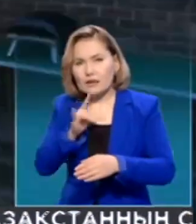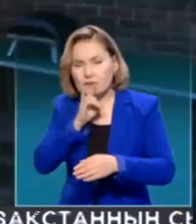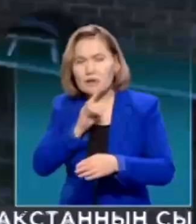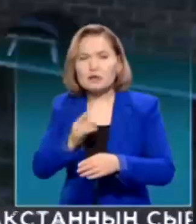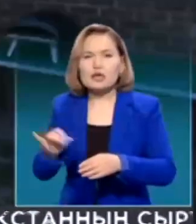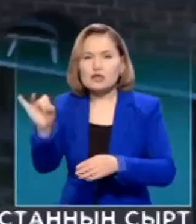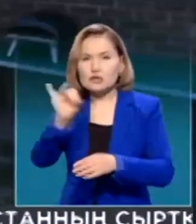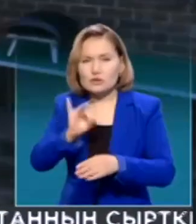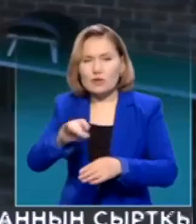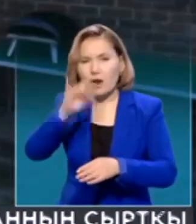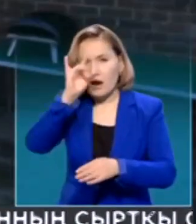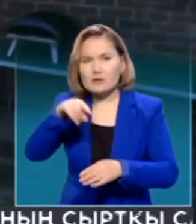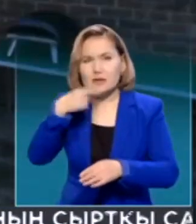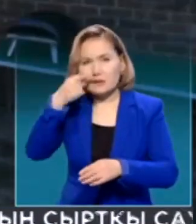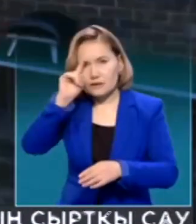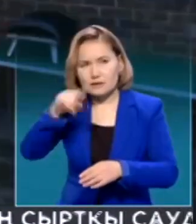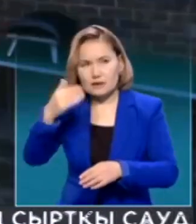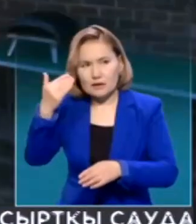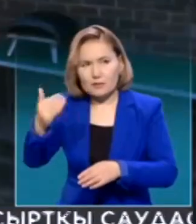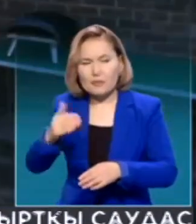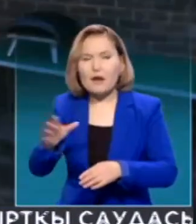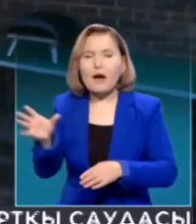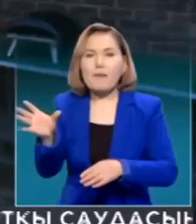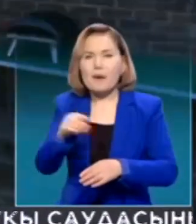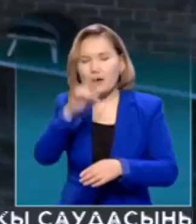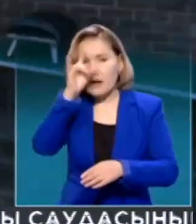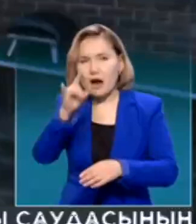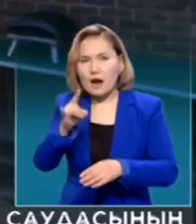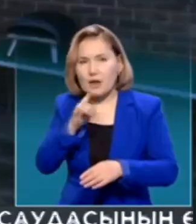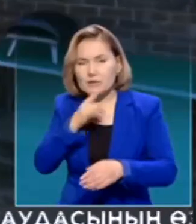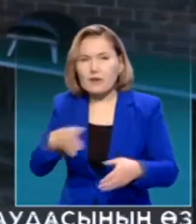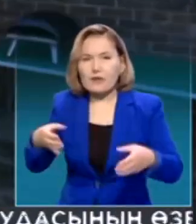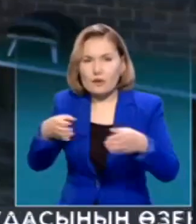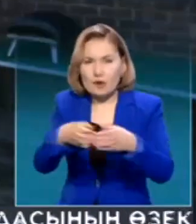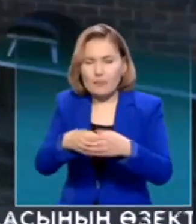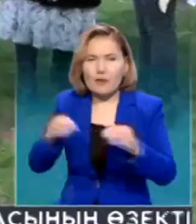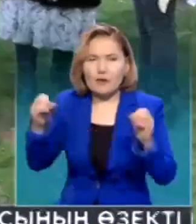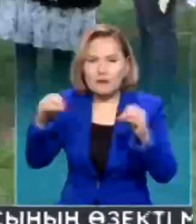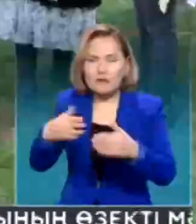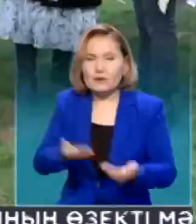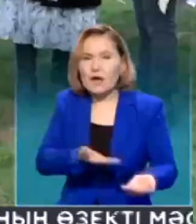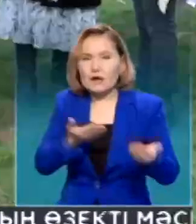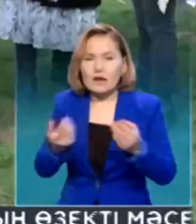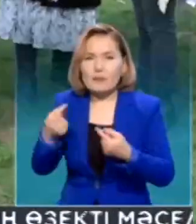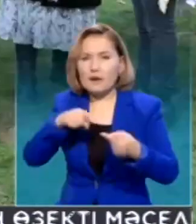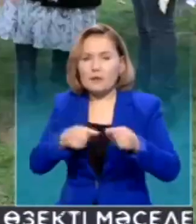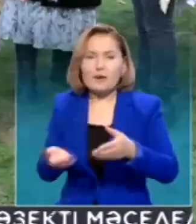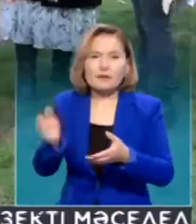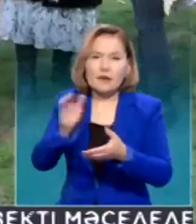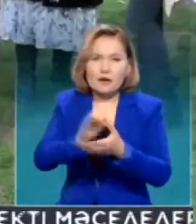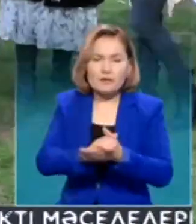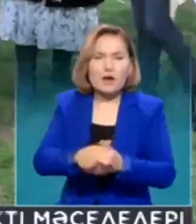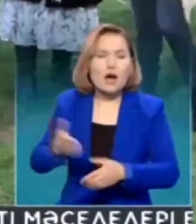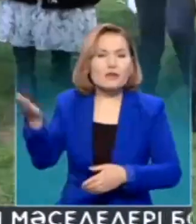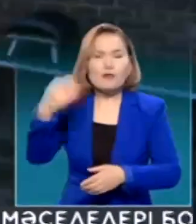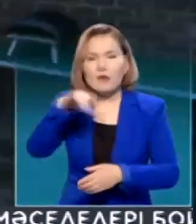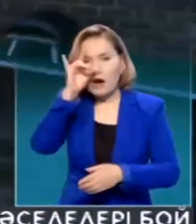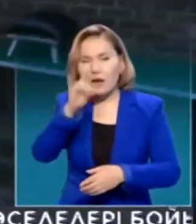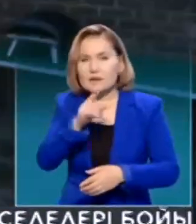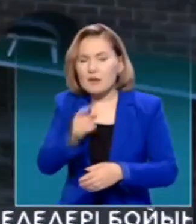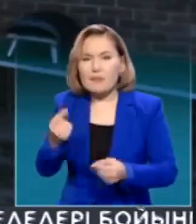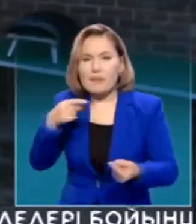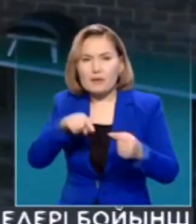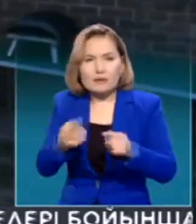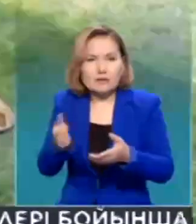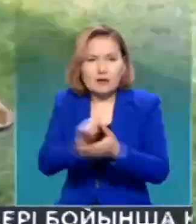емес. Ұйымдастыруға мақсатымыз осы бәрі қазақтар бірге жиналсын деп, бірге танысып дегендей, көп қазақтар бірін-бірін танымаған, осы